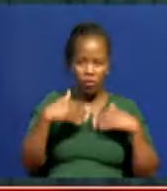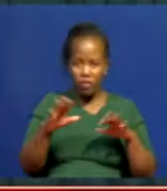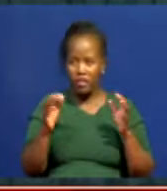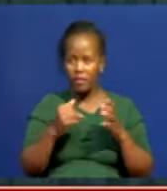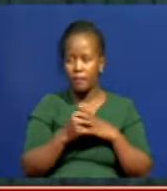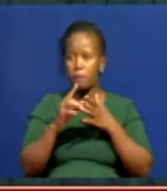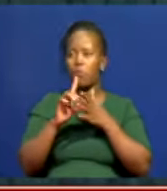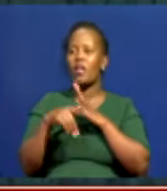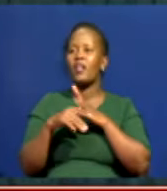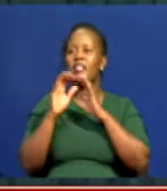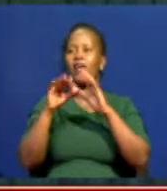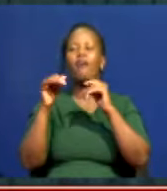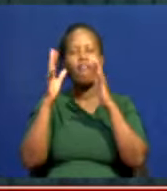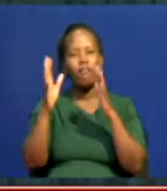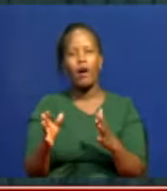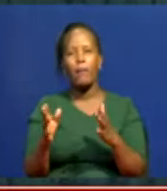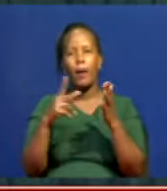mkulima hajalipwa.